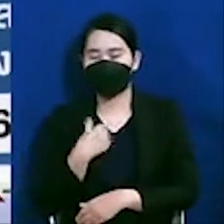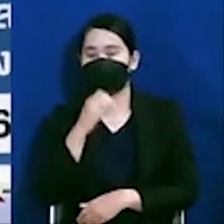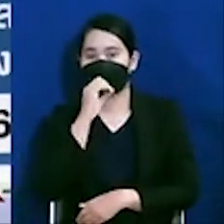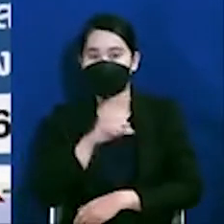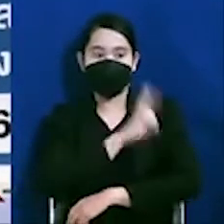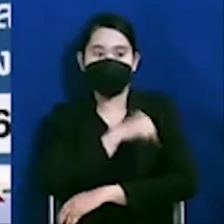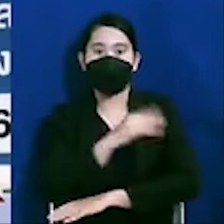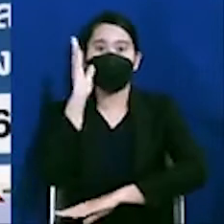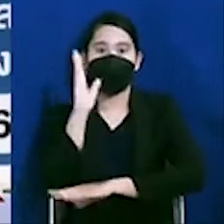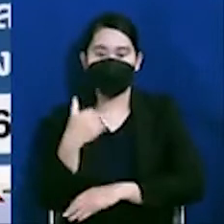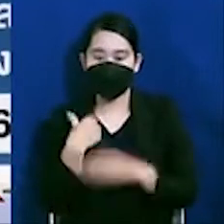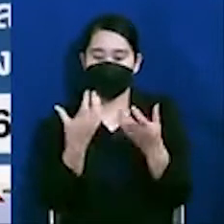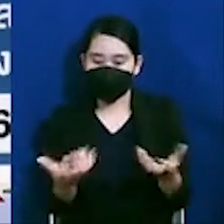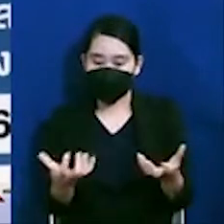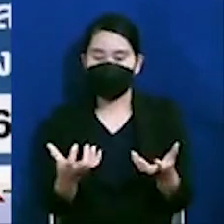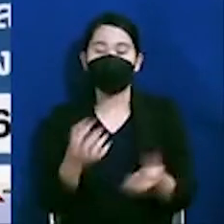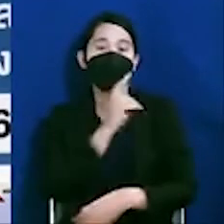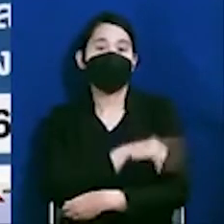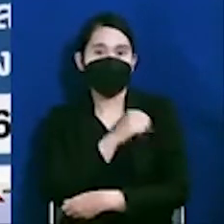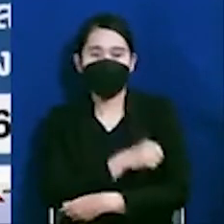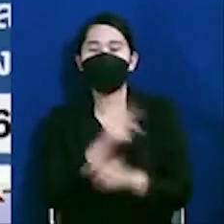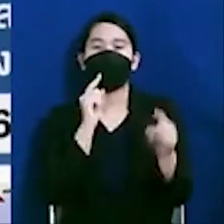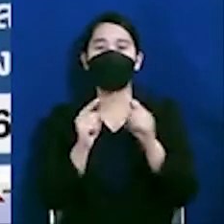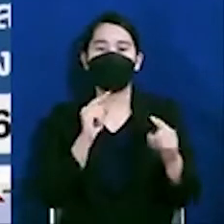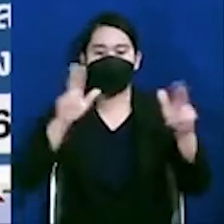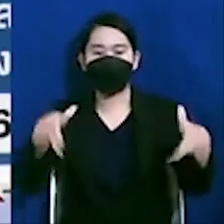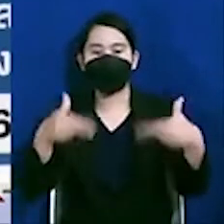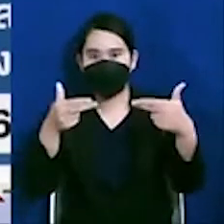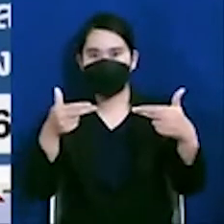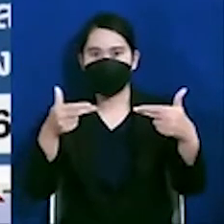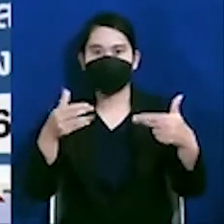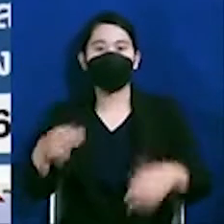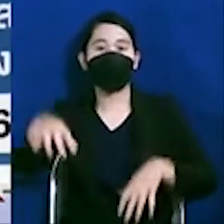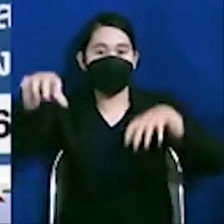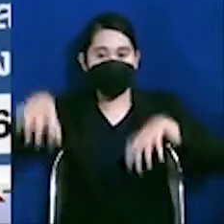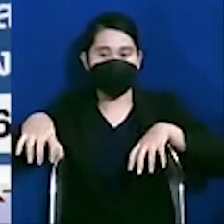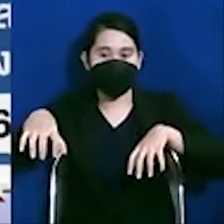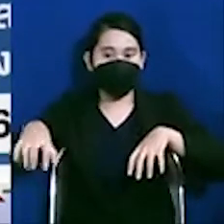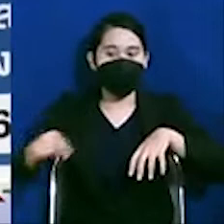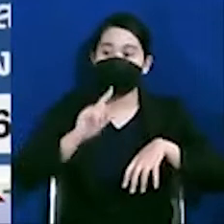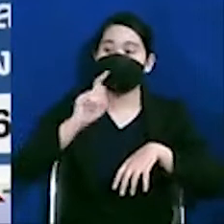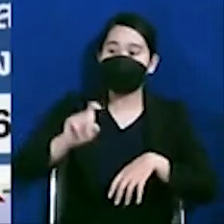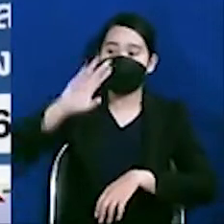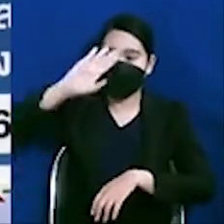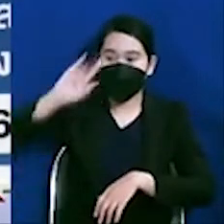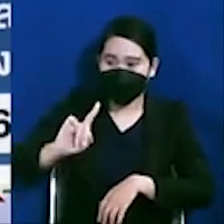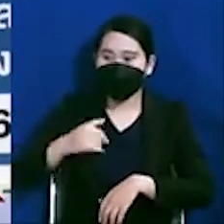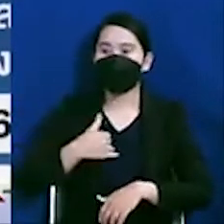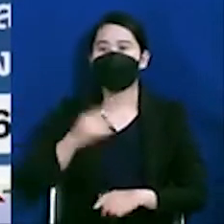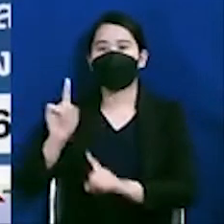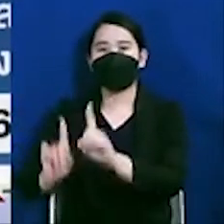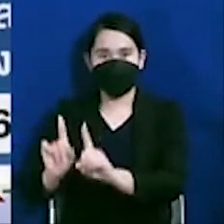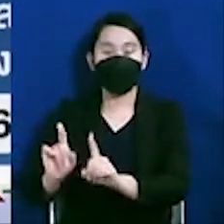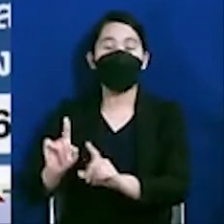จากเครื่องมือแพทย์แล้วก็ทำเทเลคุยก็จะมีการประเมินร่วมกันระหว่างทั้งคนไข้ก่อนคนไทยรู้สึกยังไงให้ประเมินตัวเอง